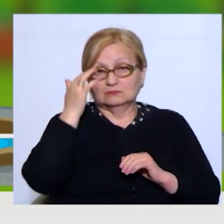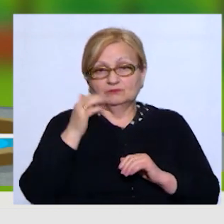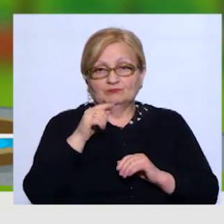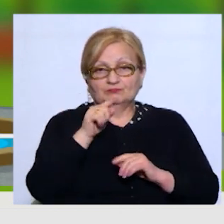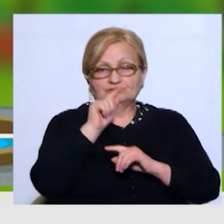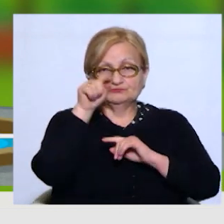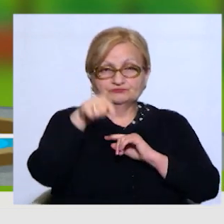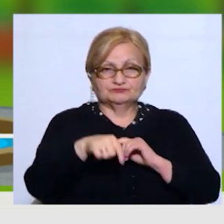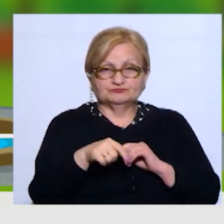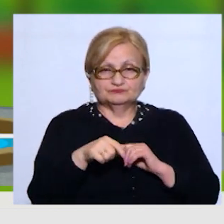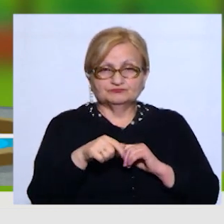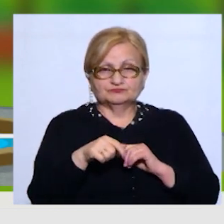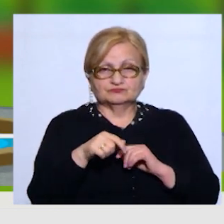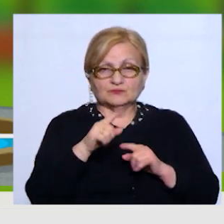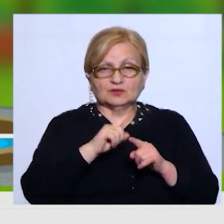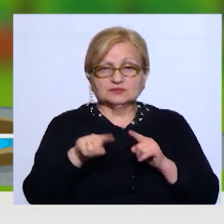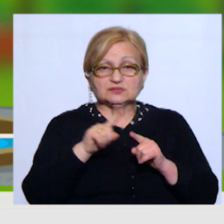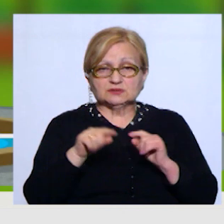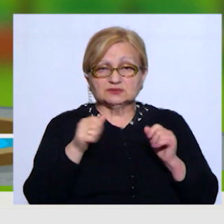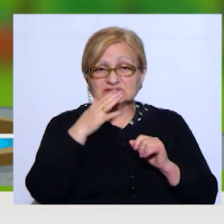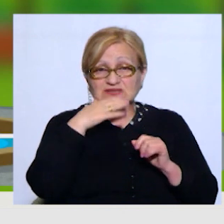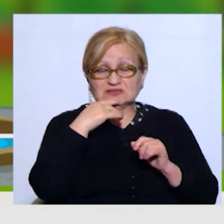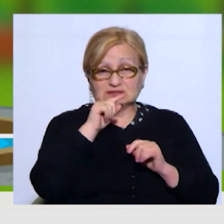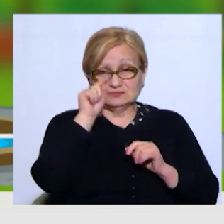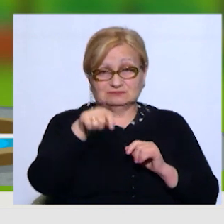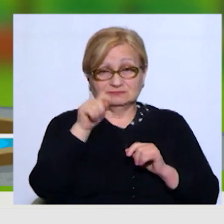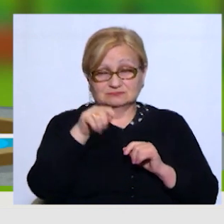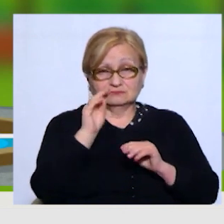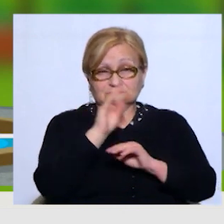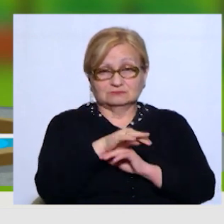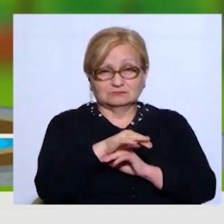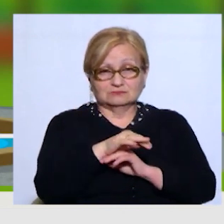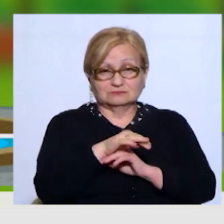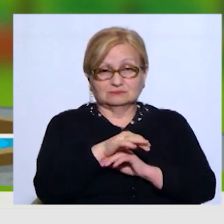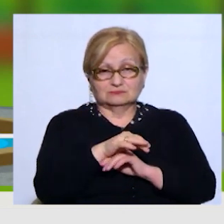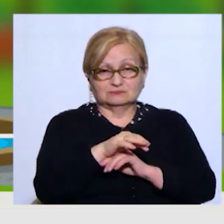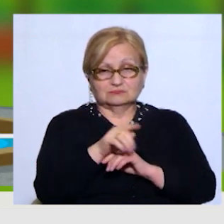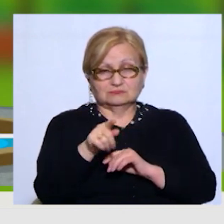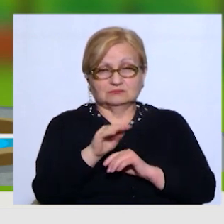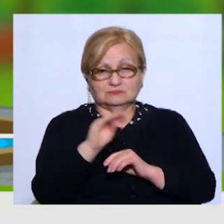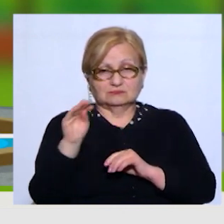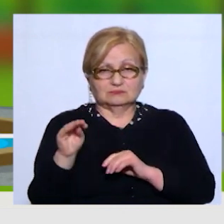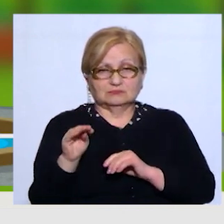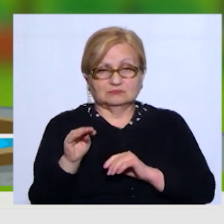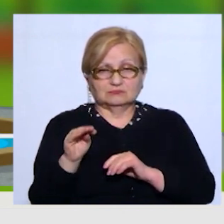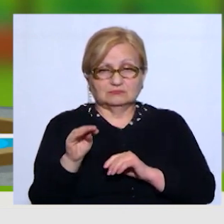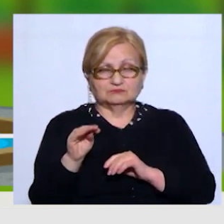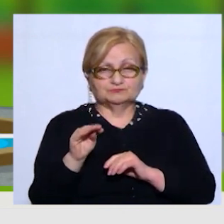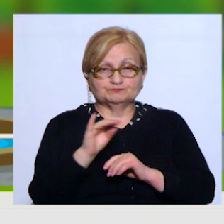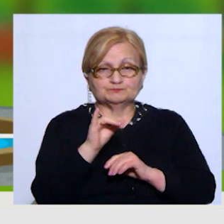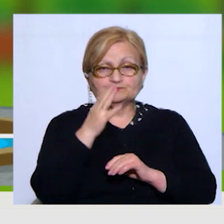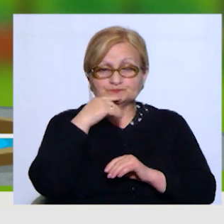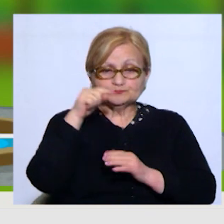ისე ვაკეთებმა. თქვათ სიჩქარეს თუ გავზრდი წყლის სისწრაფეს, გადავიდა. აი მაგალითად აი პოზიცია. აი ეს მინდა სადაც